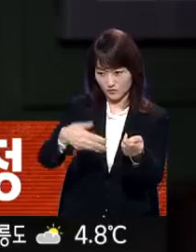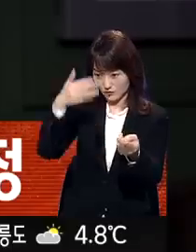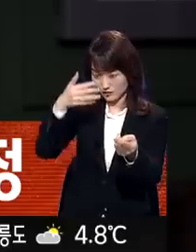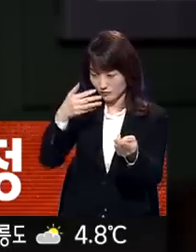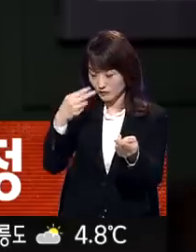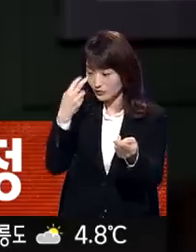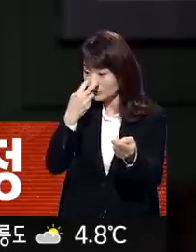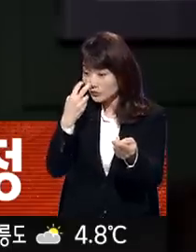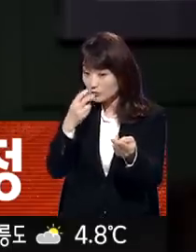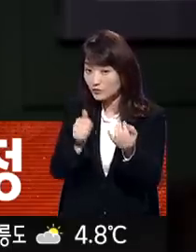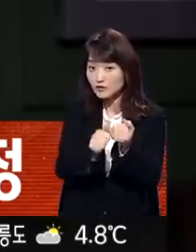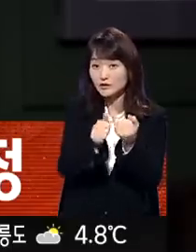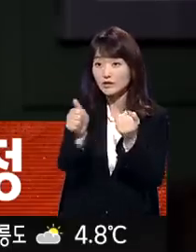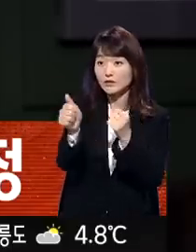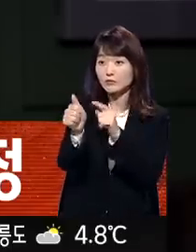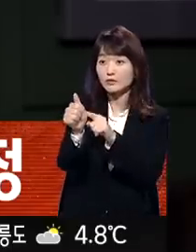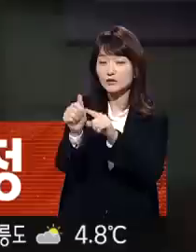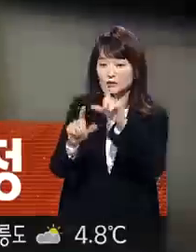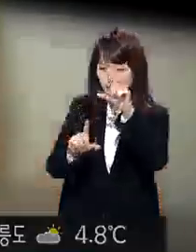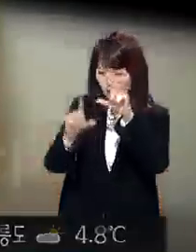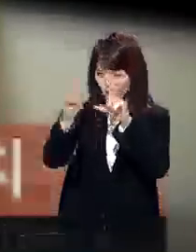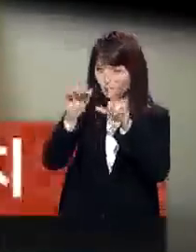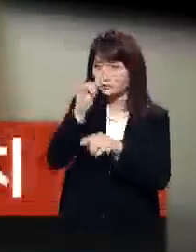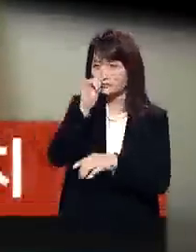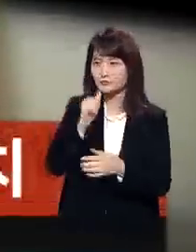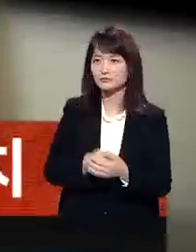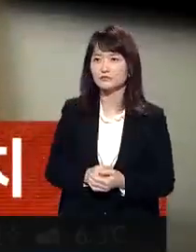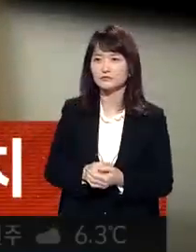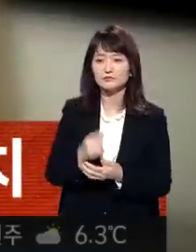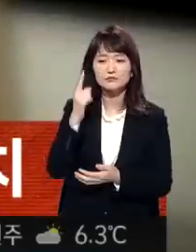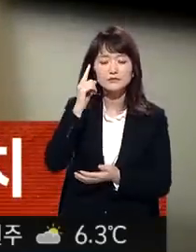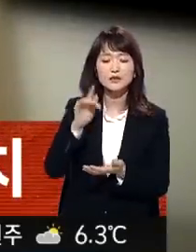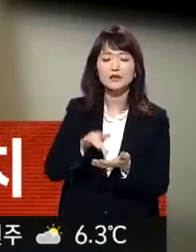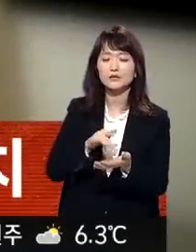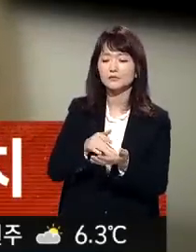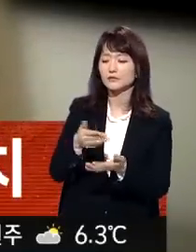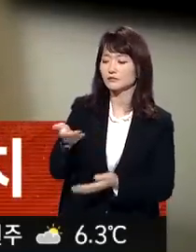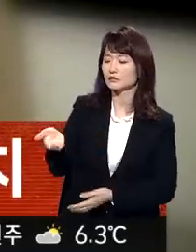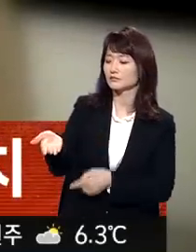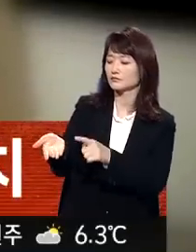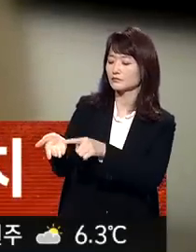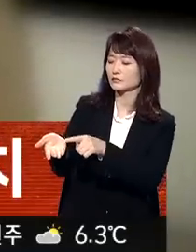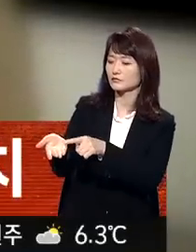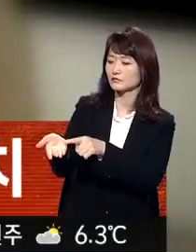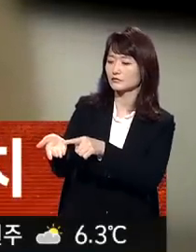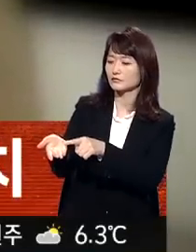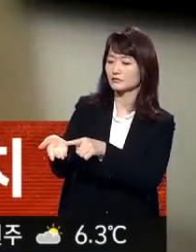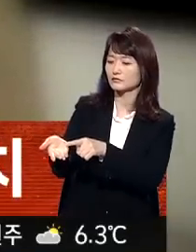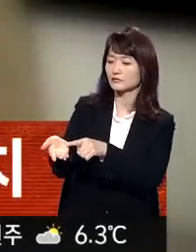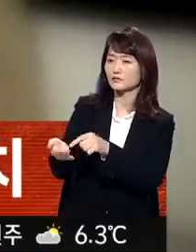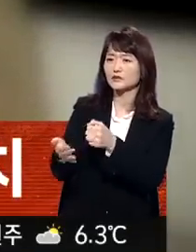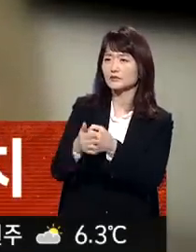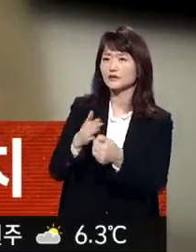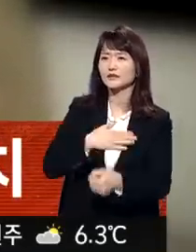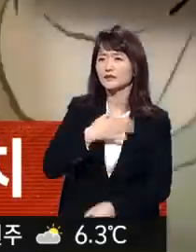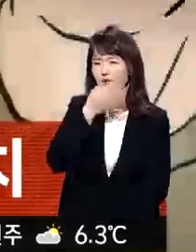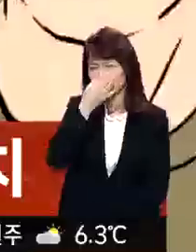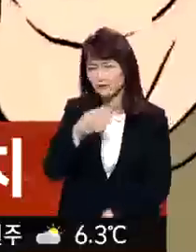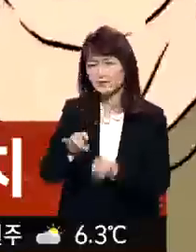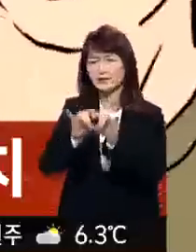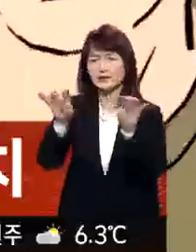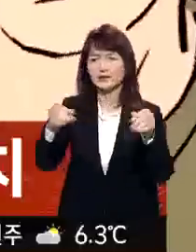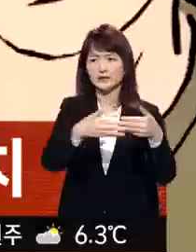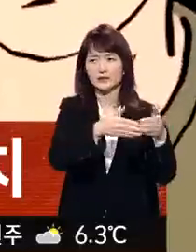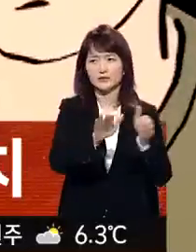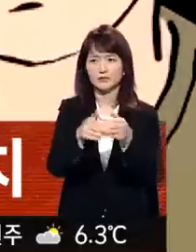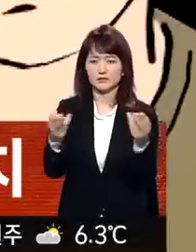영상에 당연히 이 남편의 모습이 고스란히 담겼겠죠. 맞아요, 맞아요. 그걸 보여주면서 오빠가 맨날 이러니까 나 너무 힘들다. 각방을 쓰든지 하자.